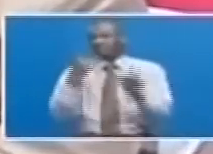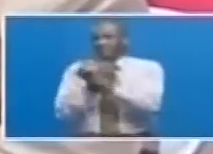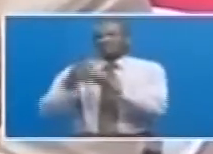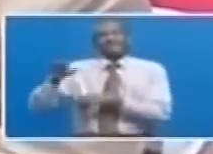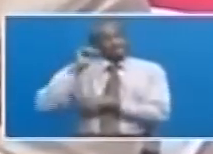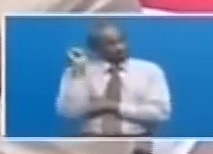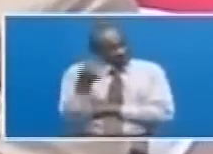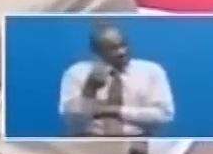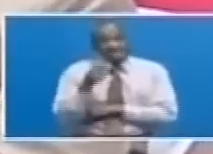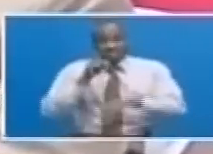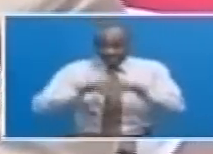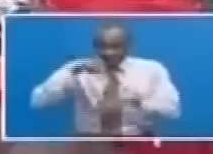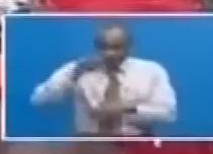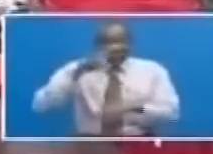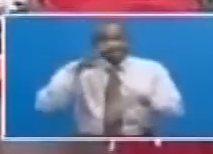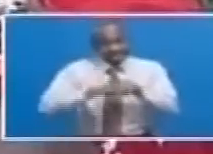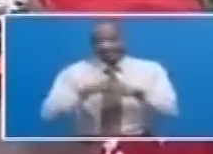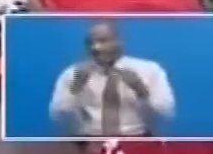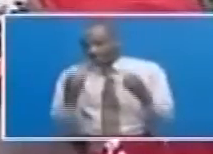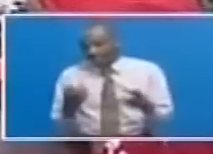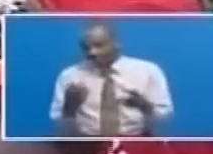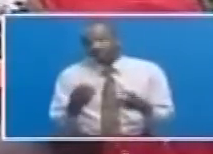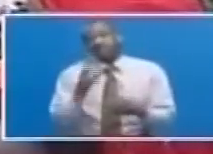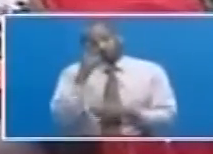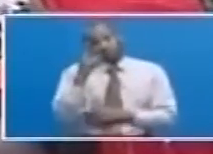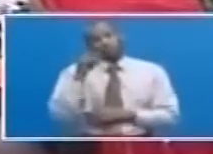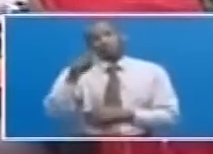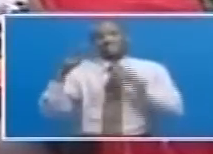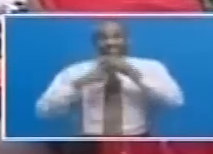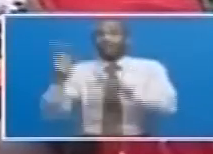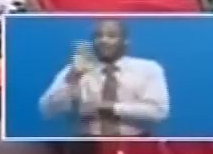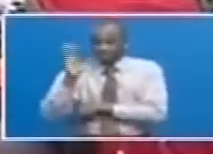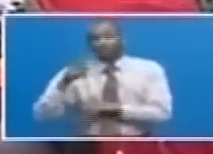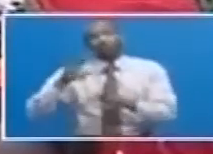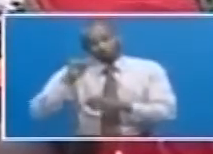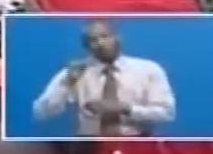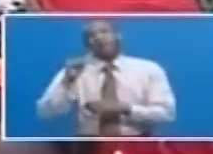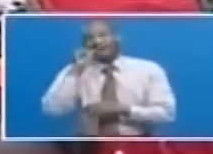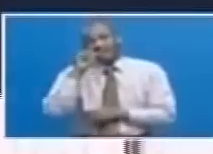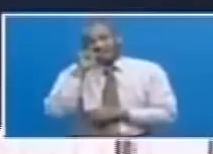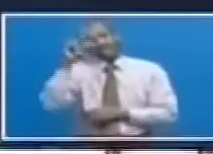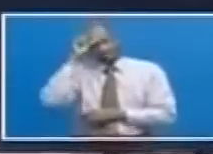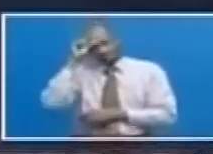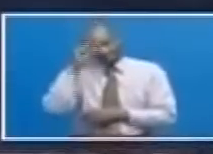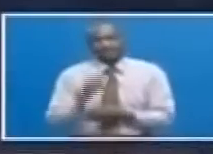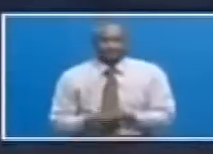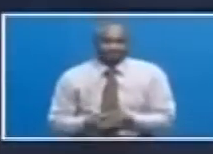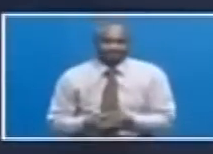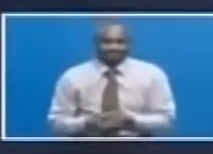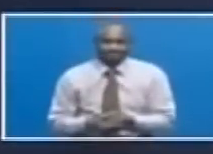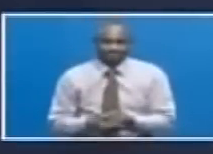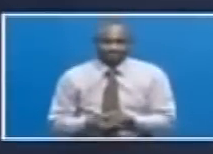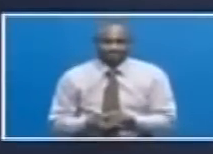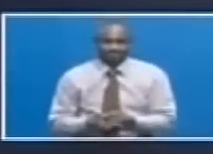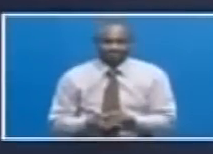Kenya, hasa baada ya wao kupokea kitita cha shilingi bilioni 2.7 kama fidia kwa serikali ya Uingereza.